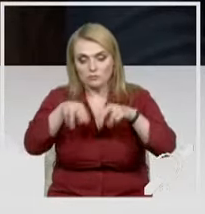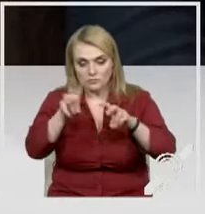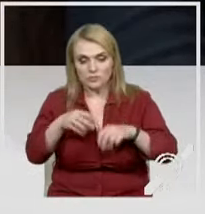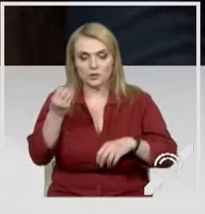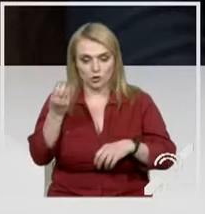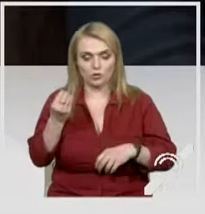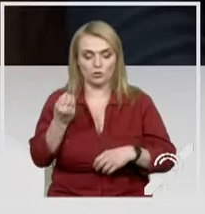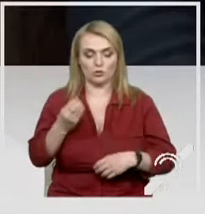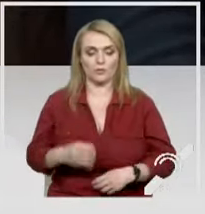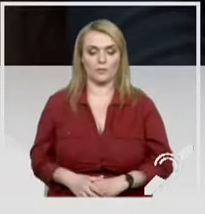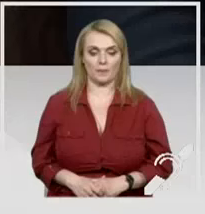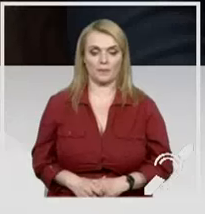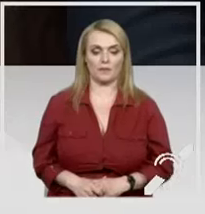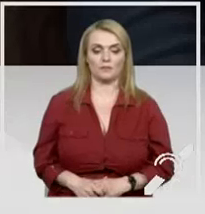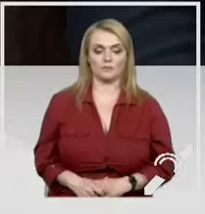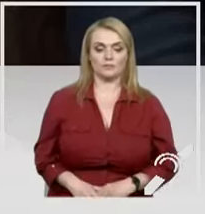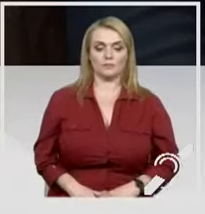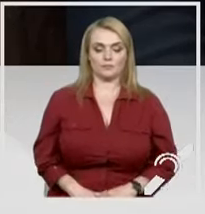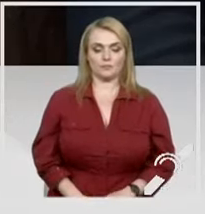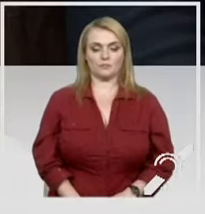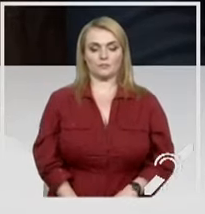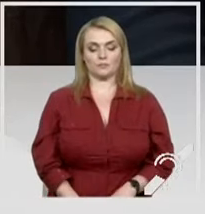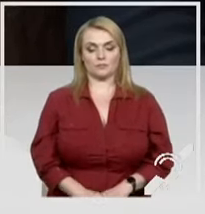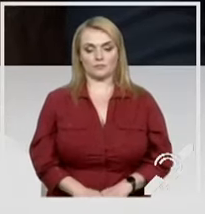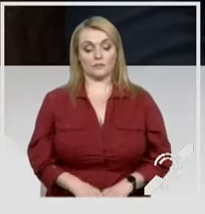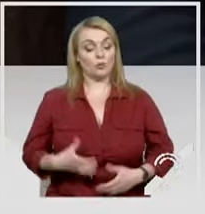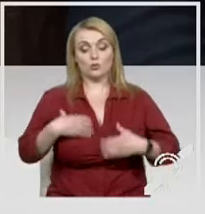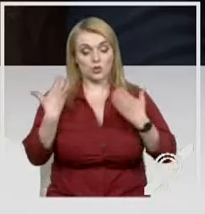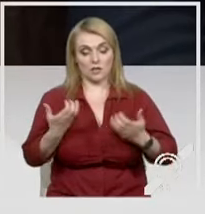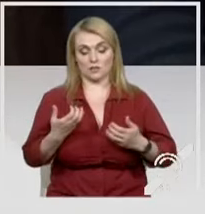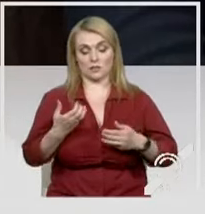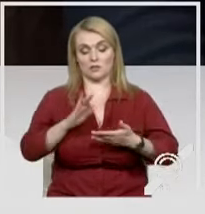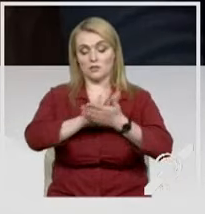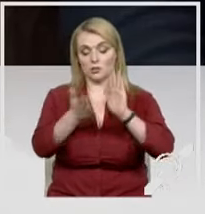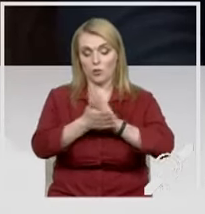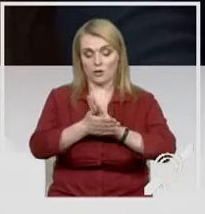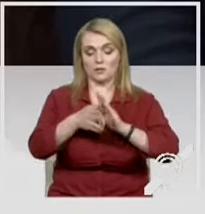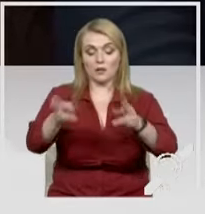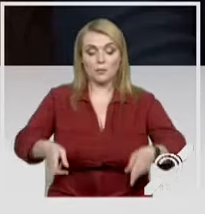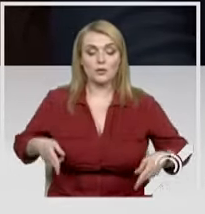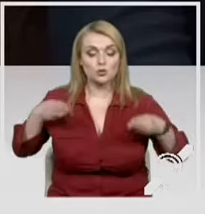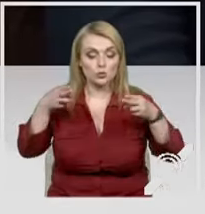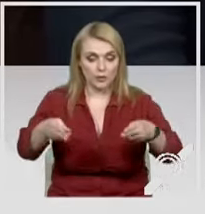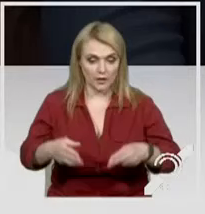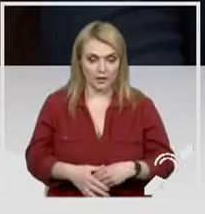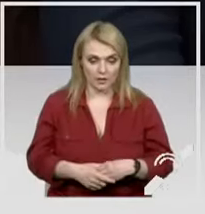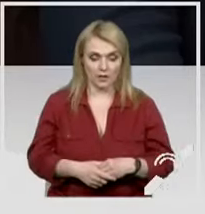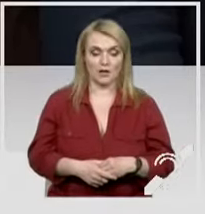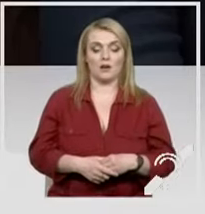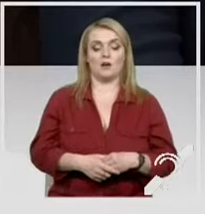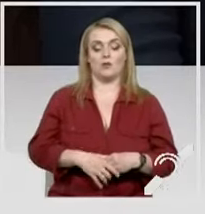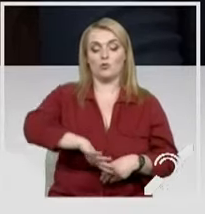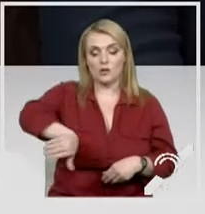unei alte agravante, și anume agravanta infracțiunea comisă din motive de prejudecată sau